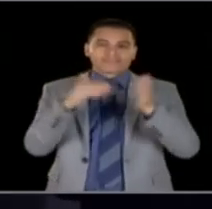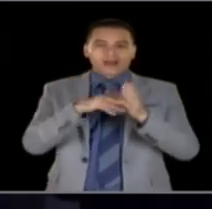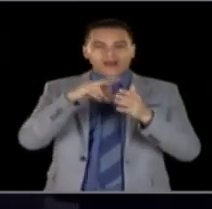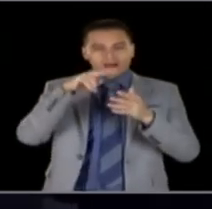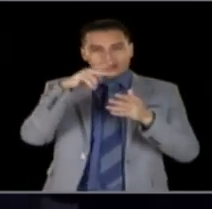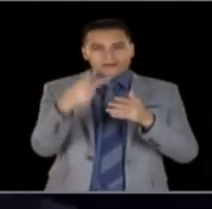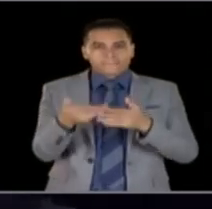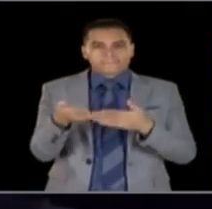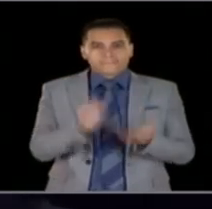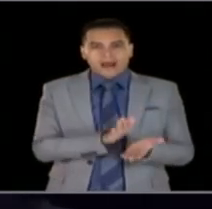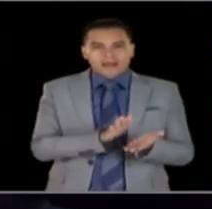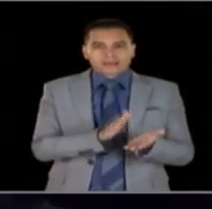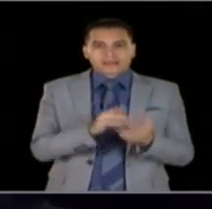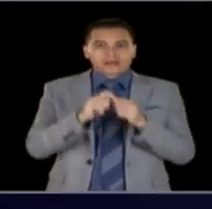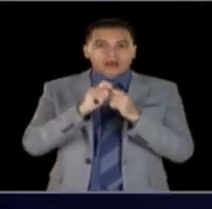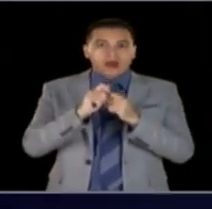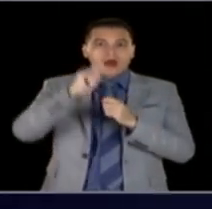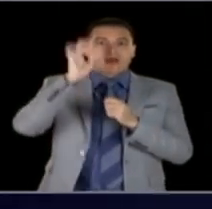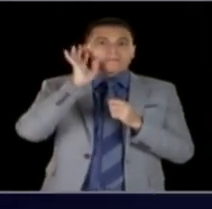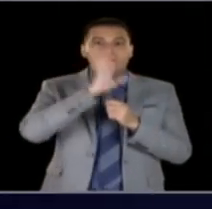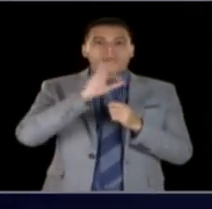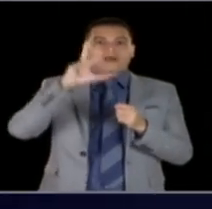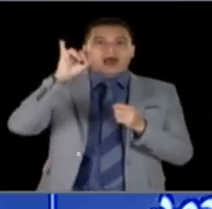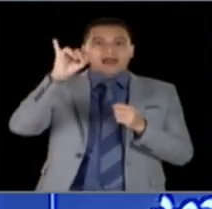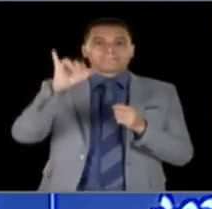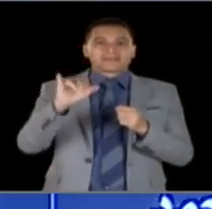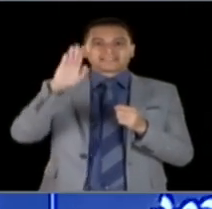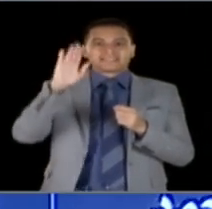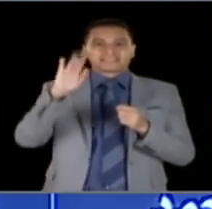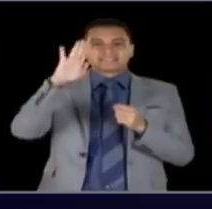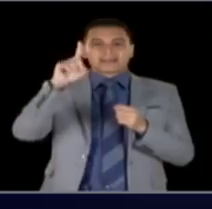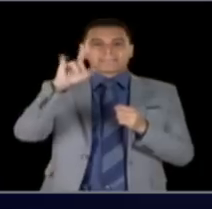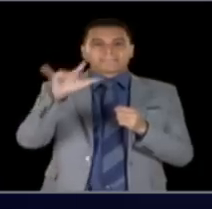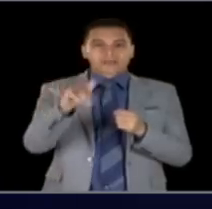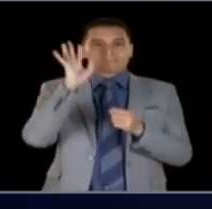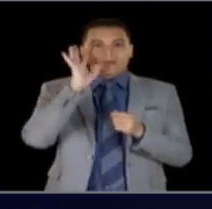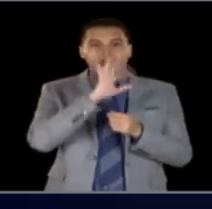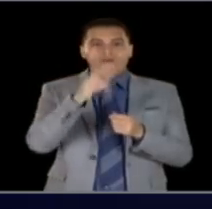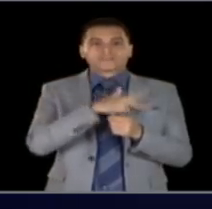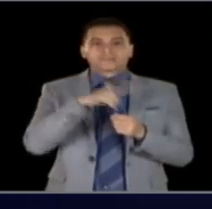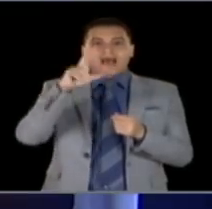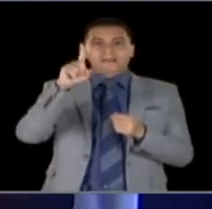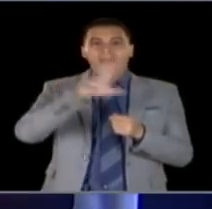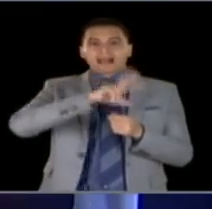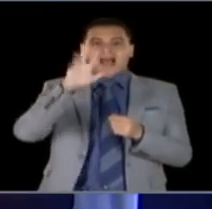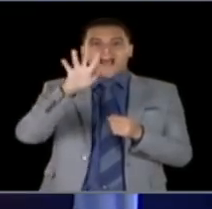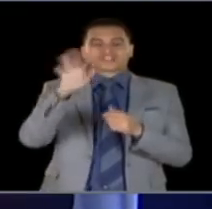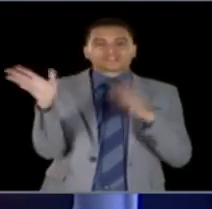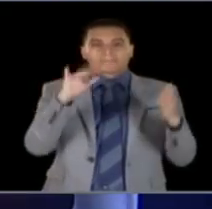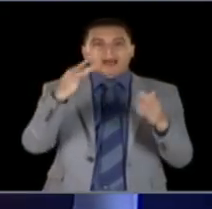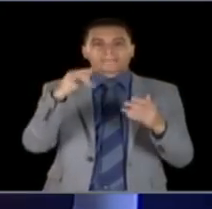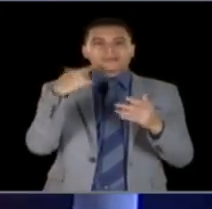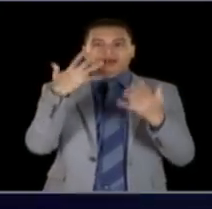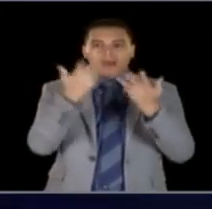أعلى نقطة في شرق نهر المسيسيبي. الأبلاش. الأبلاش يا محمد بعشرين